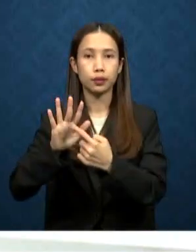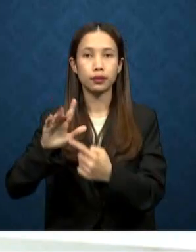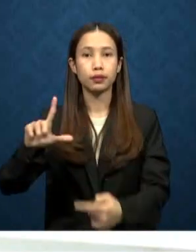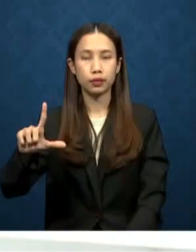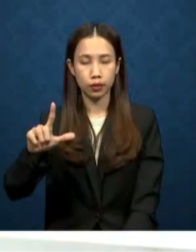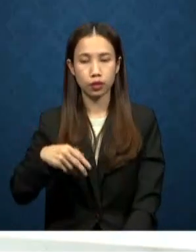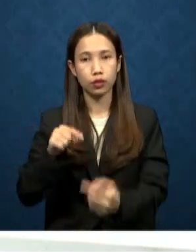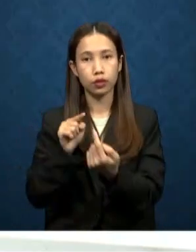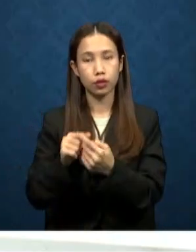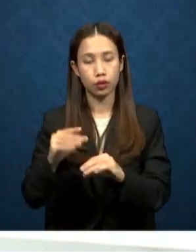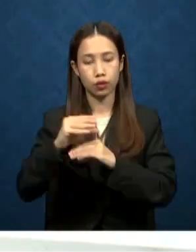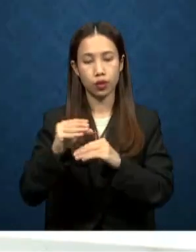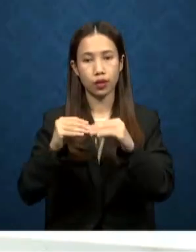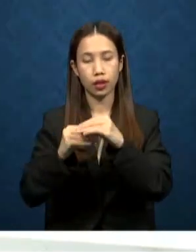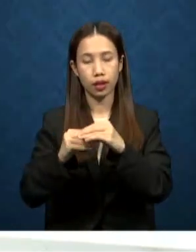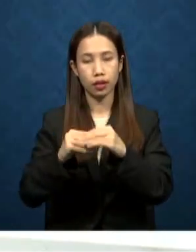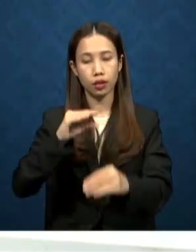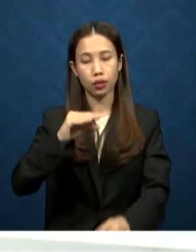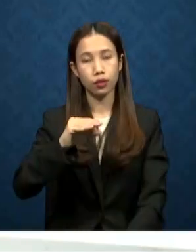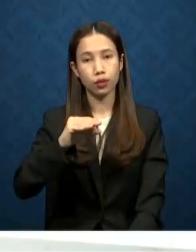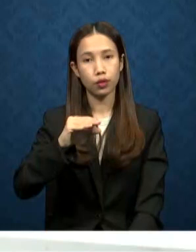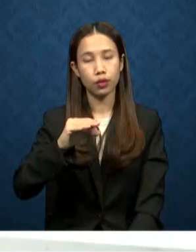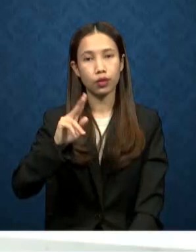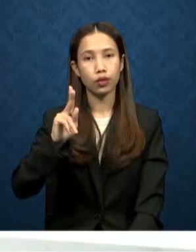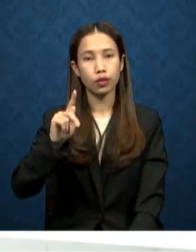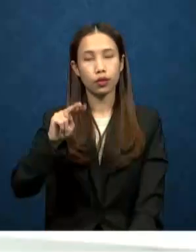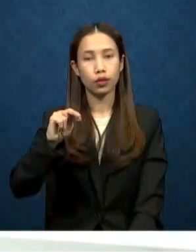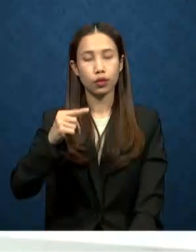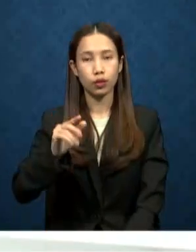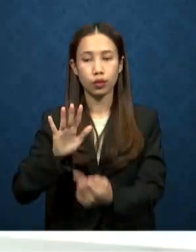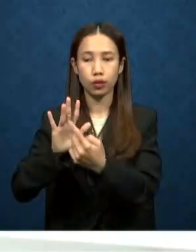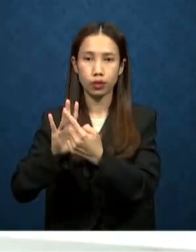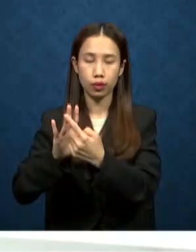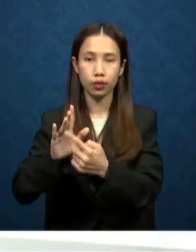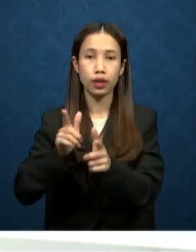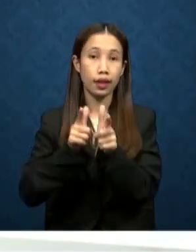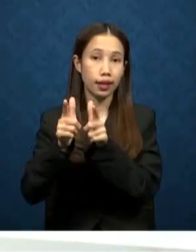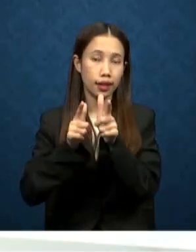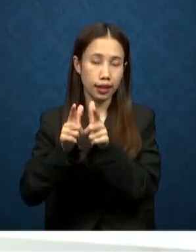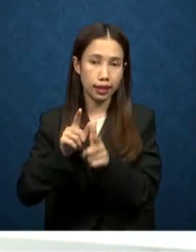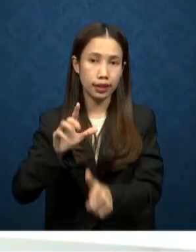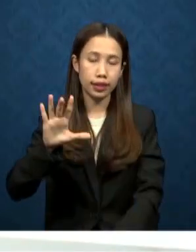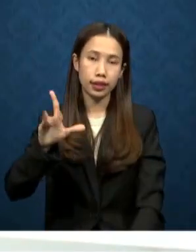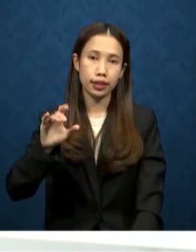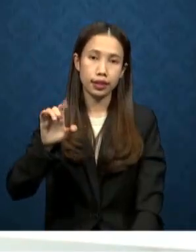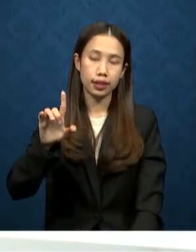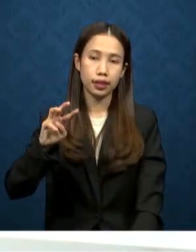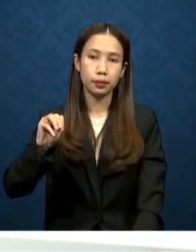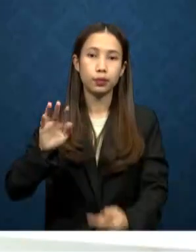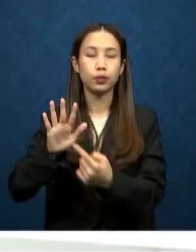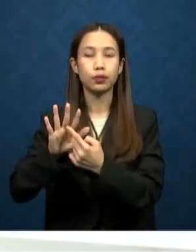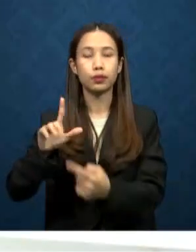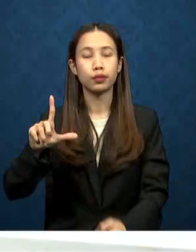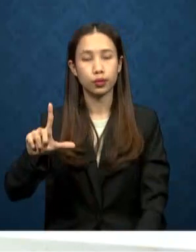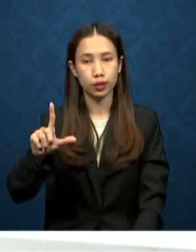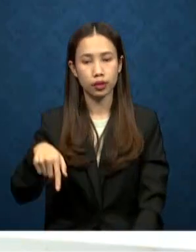สำหรับโครงการของเลยชีมูลนี่เป็นการโครงการที่มีแผนจะดำเนินการโดยกรมชล